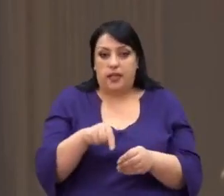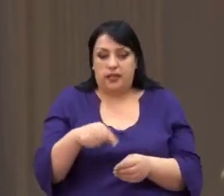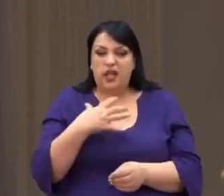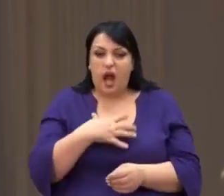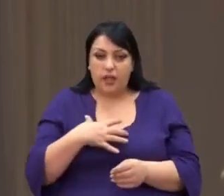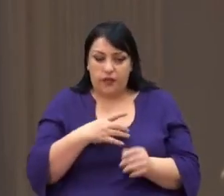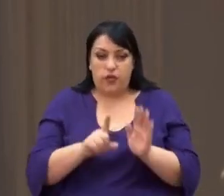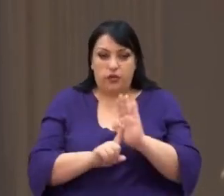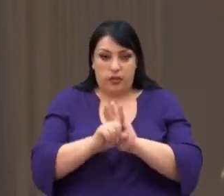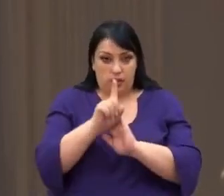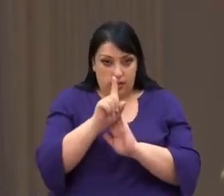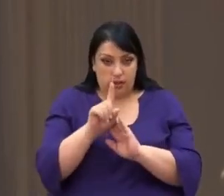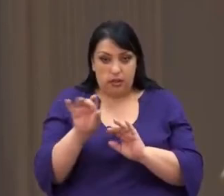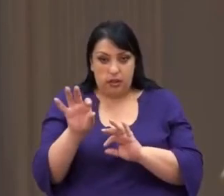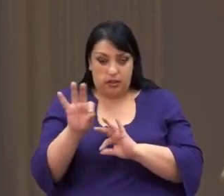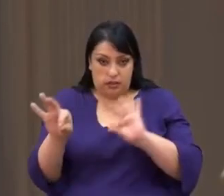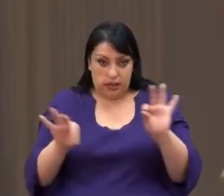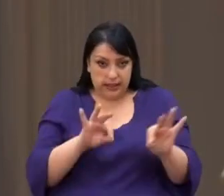է, որ